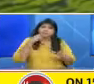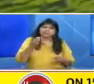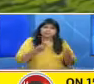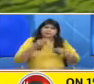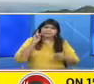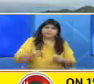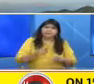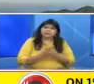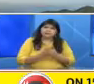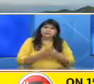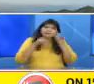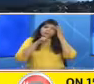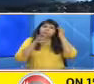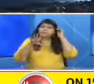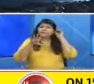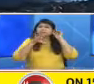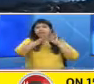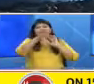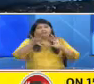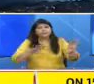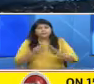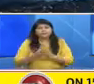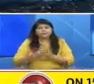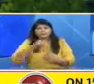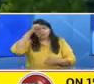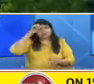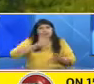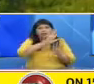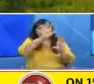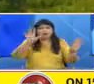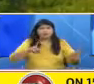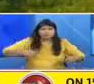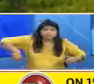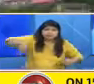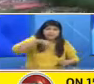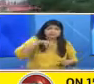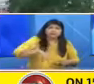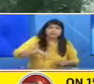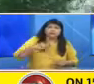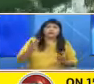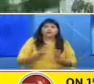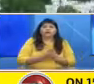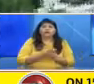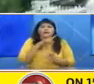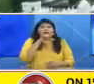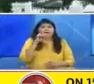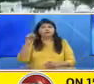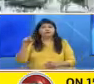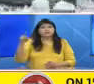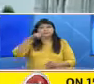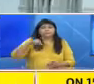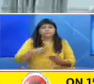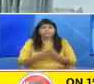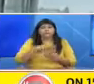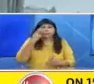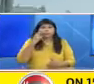कम से कम 15 स्थान, और भारत के अंदर 15 स्थान, और पूरी तरह 100% टूरिज्म के